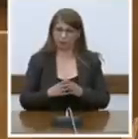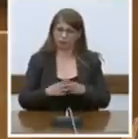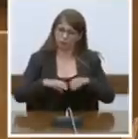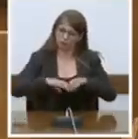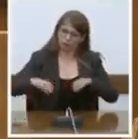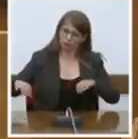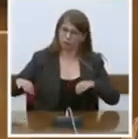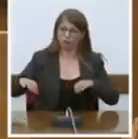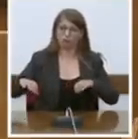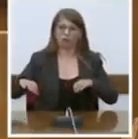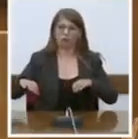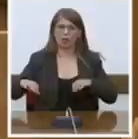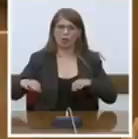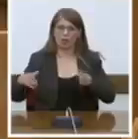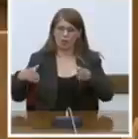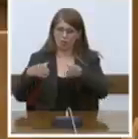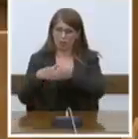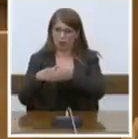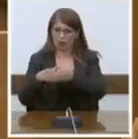ξεχωριστής κατηγορίας